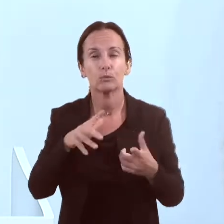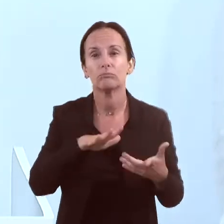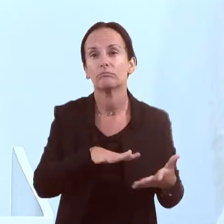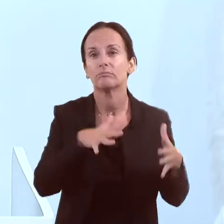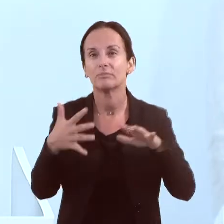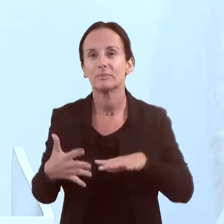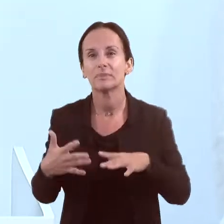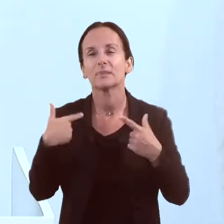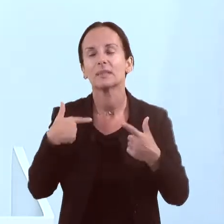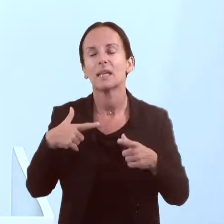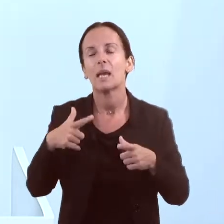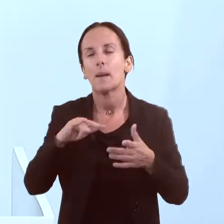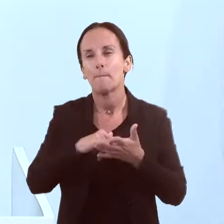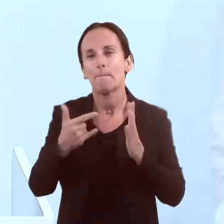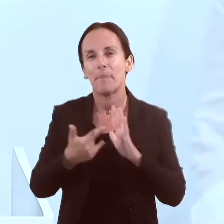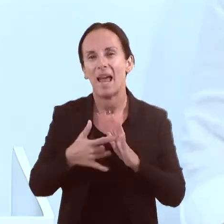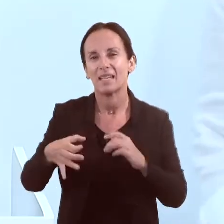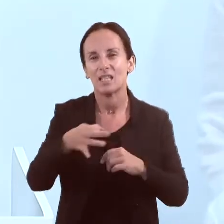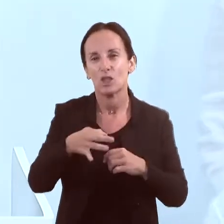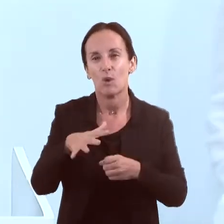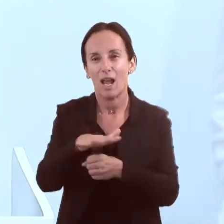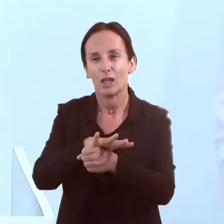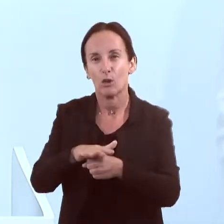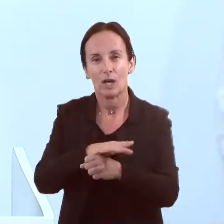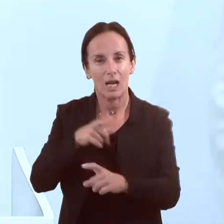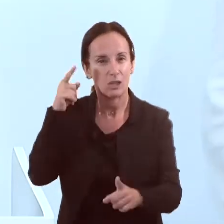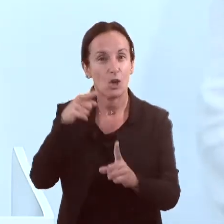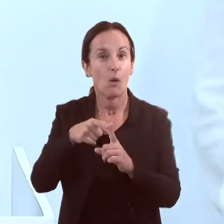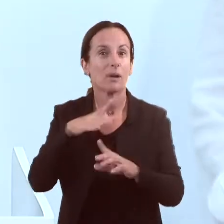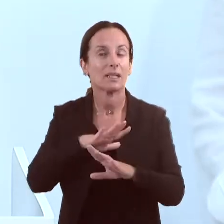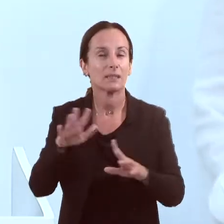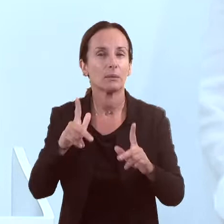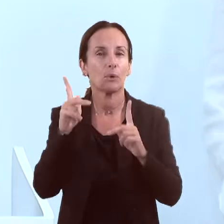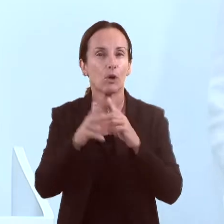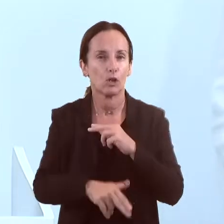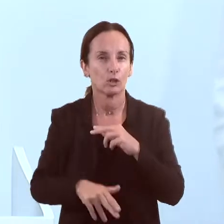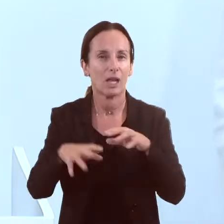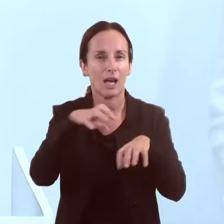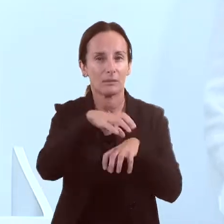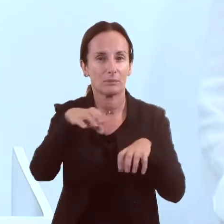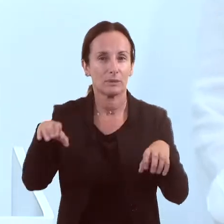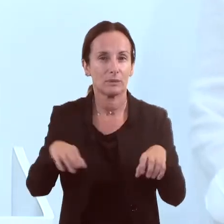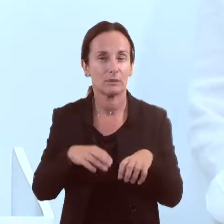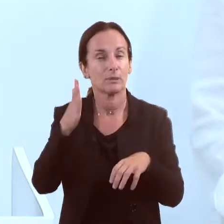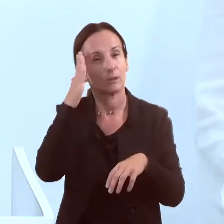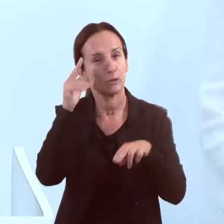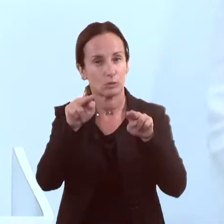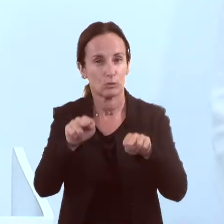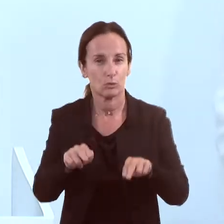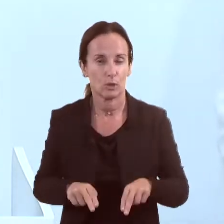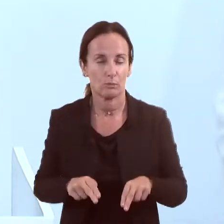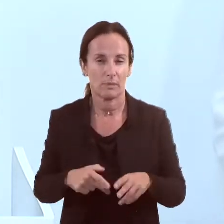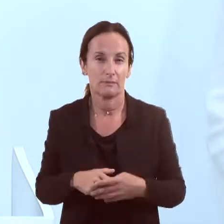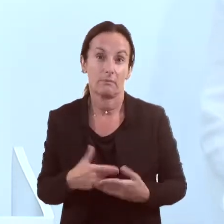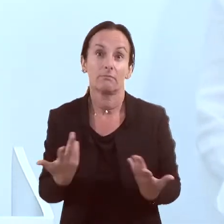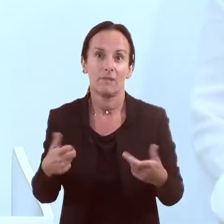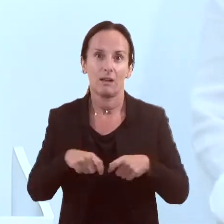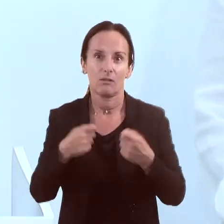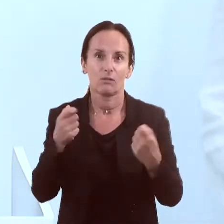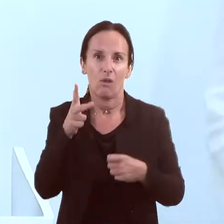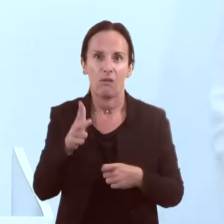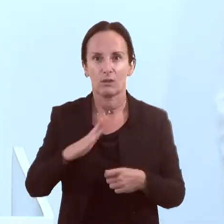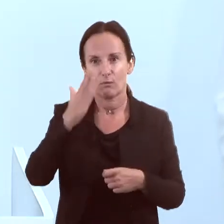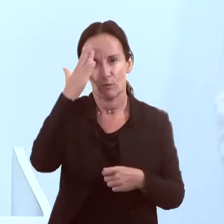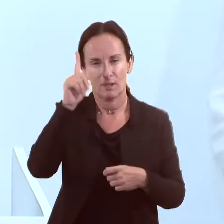plans insulars i locals per prevenir la institucionalització i la vulneració dels drets fonamentals. Calen esforços